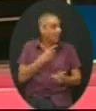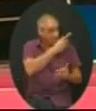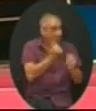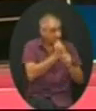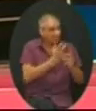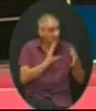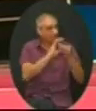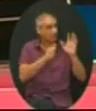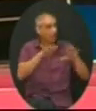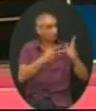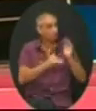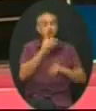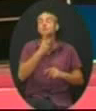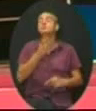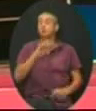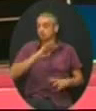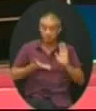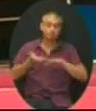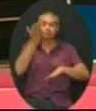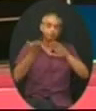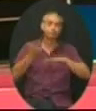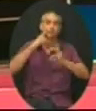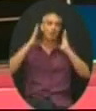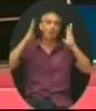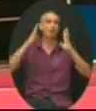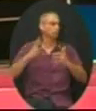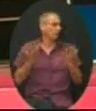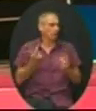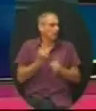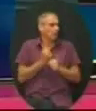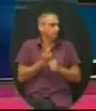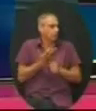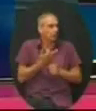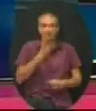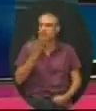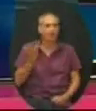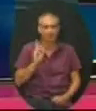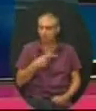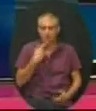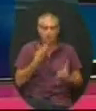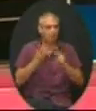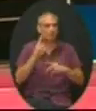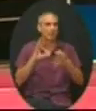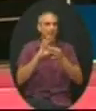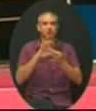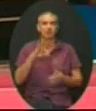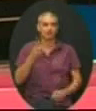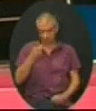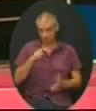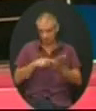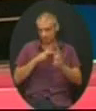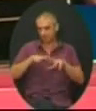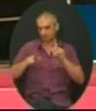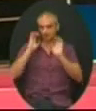לראש הממשלה? מעצימים את הכל. מעצימים את המעורבות. איך אפשר להעצים מעצימים את הקשר של דלפות. דוד? איך אפשר להעצים ולכן, את הקשר של... ולכן, במצב הזה, זה